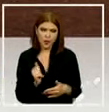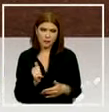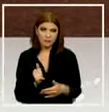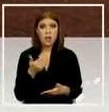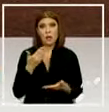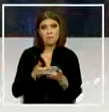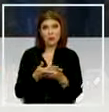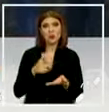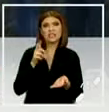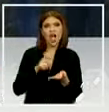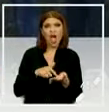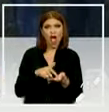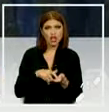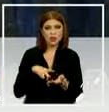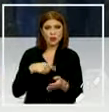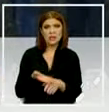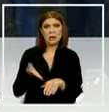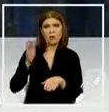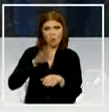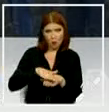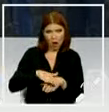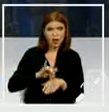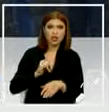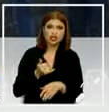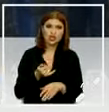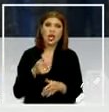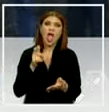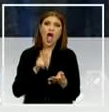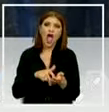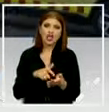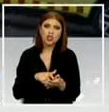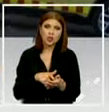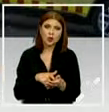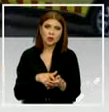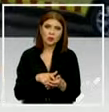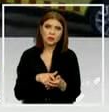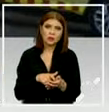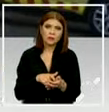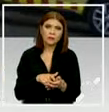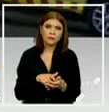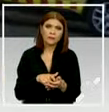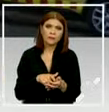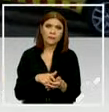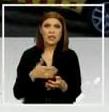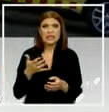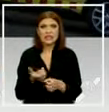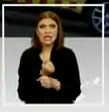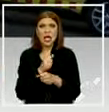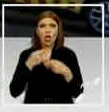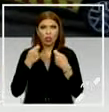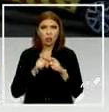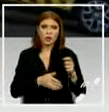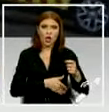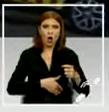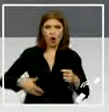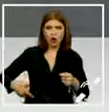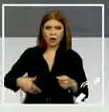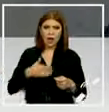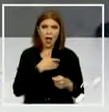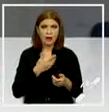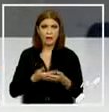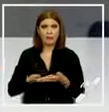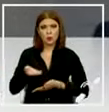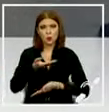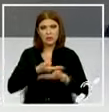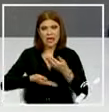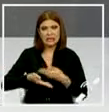aceea a cerut să fie eutanasiat și totodată a solicitat să fie prelevate organe. Așadar, va fi o procedură complexă, nu se știe deocamdată